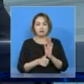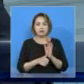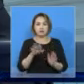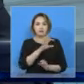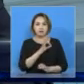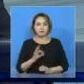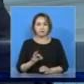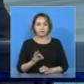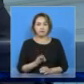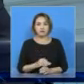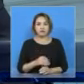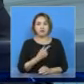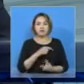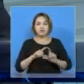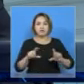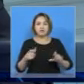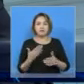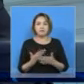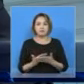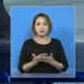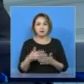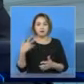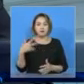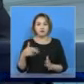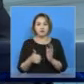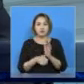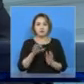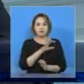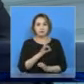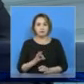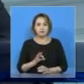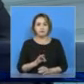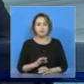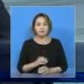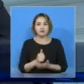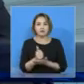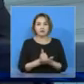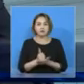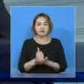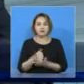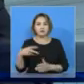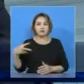56.6%. Реанимациялық кереует жүктемесі 36%. Резервте бізде